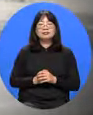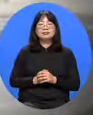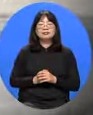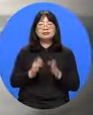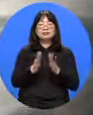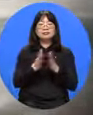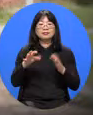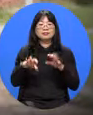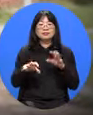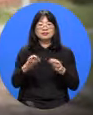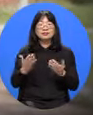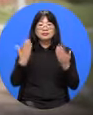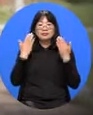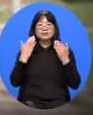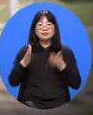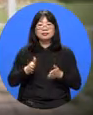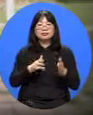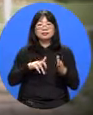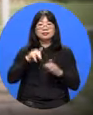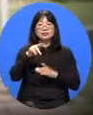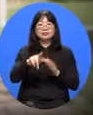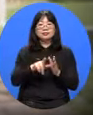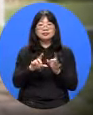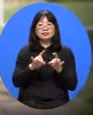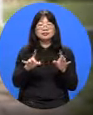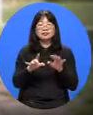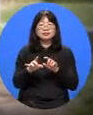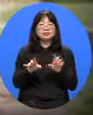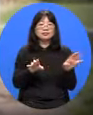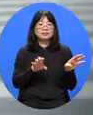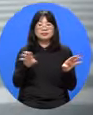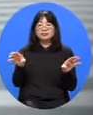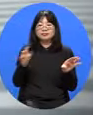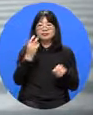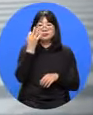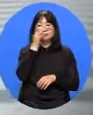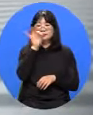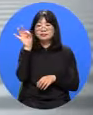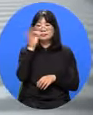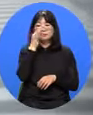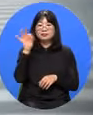아파트 단지 지나서 길을 건널 때마다 좌우를 꼭 살펴야 해요.